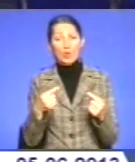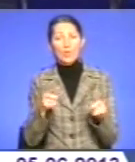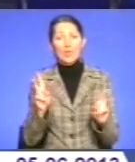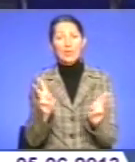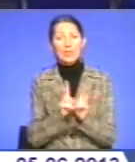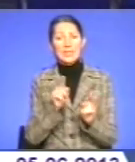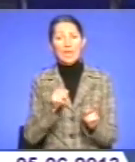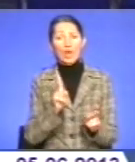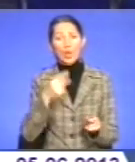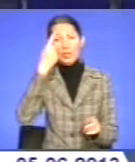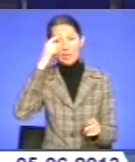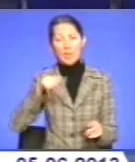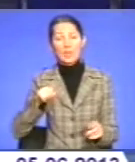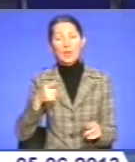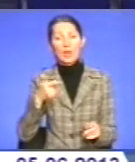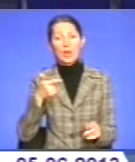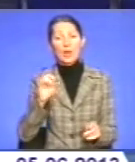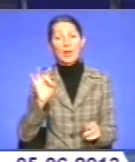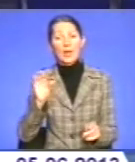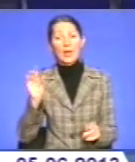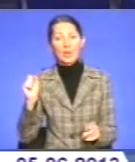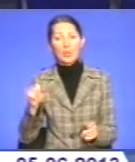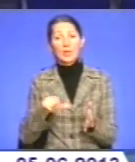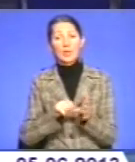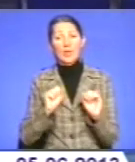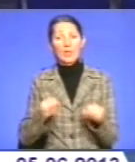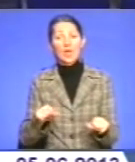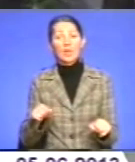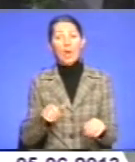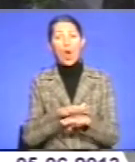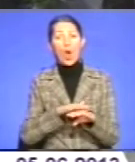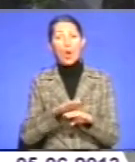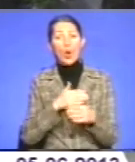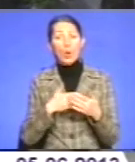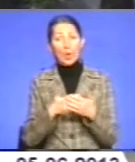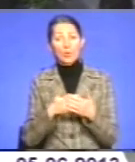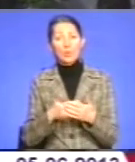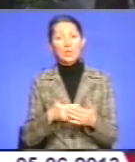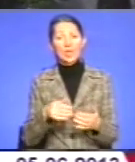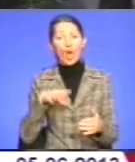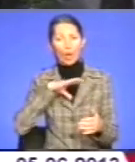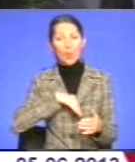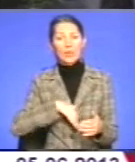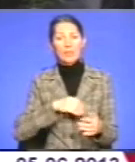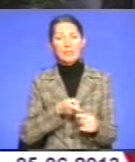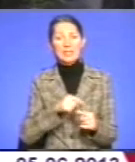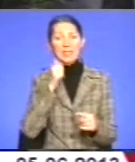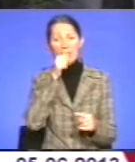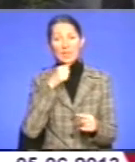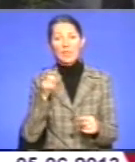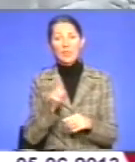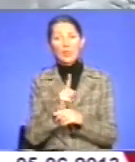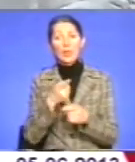Герету – представники влади, громадськості та духовенства. Цей рік у Тернополі проголошено роком Ігоря